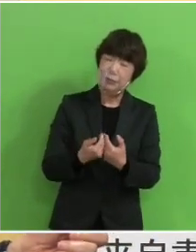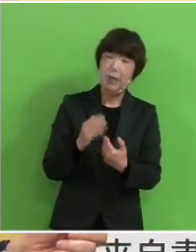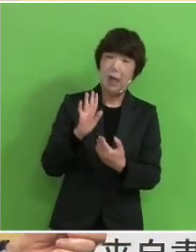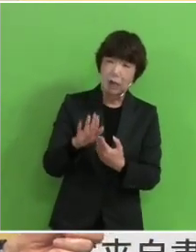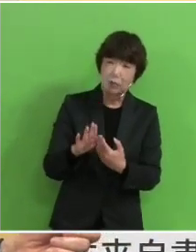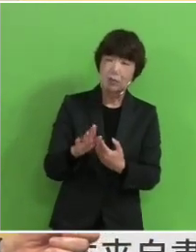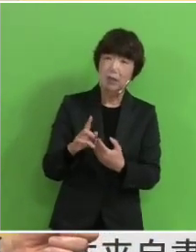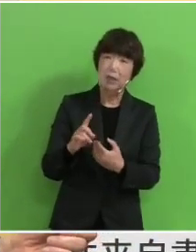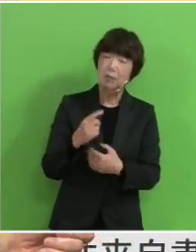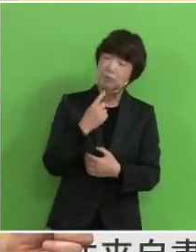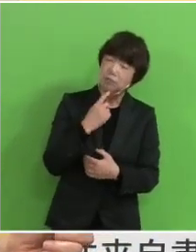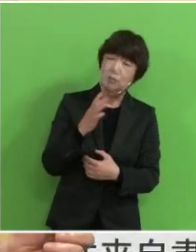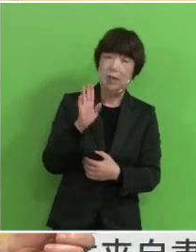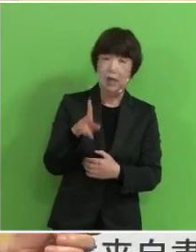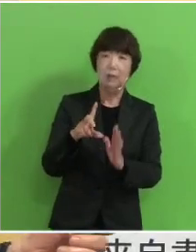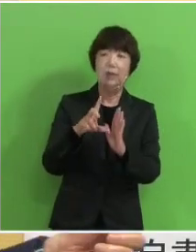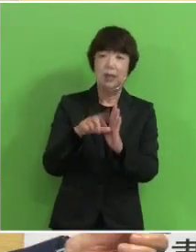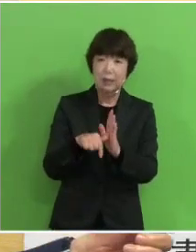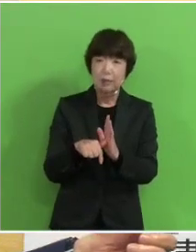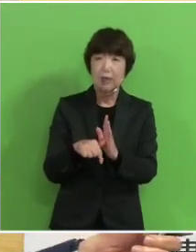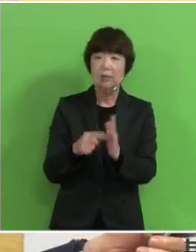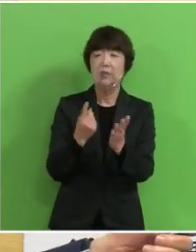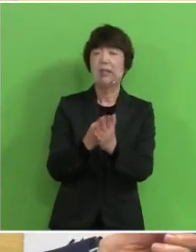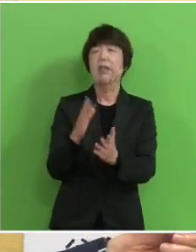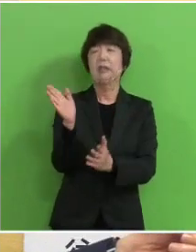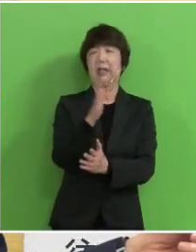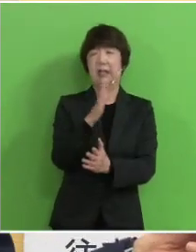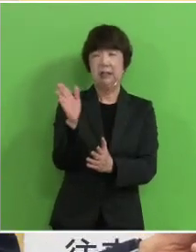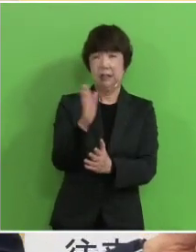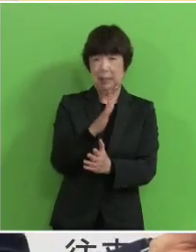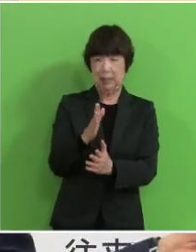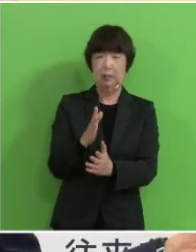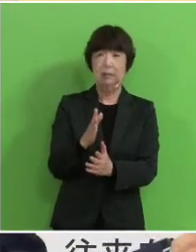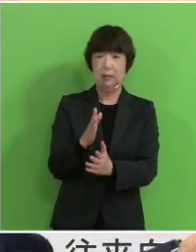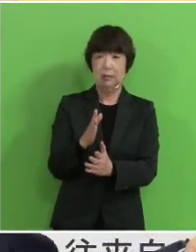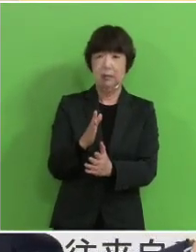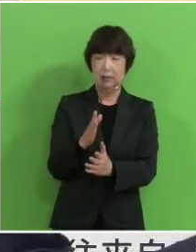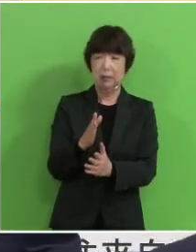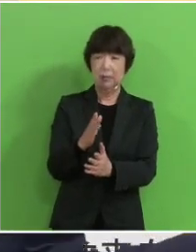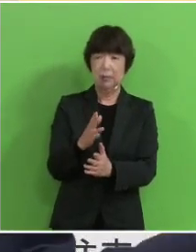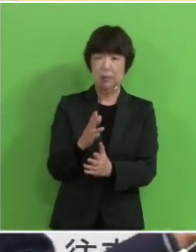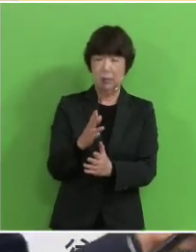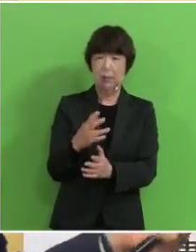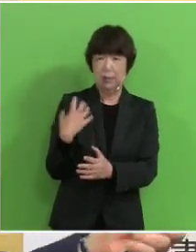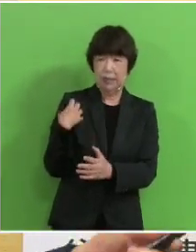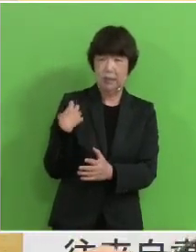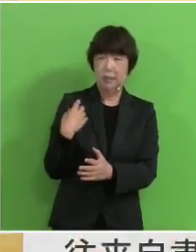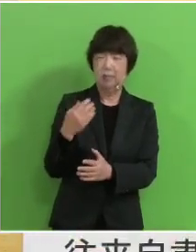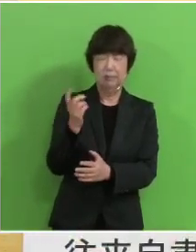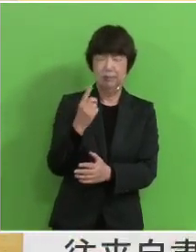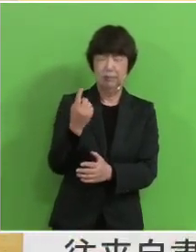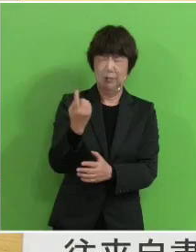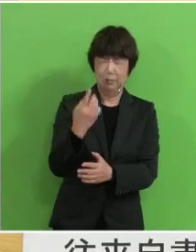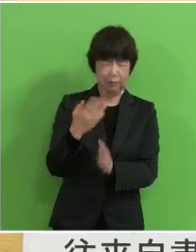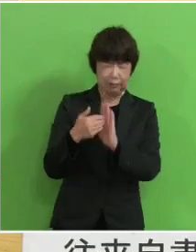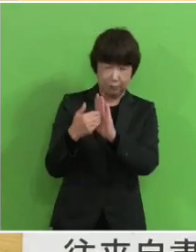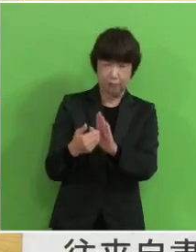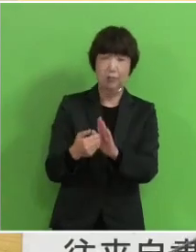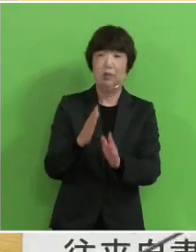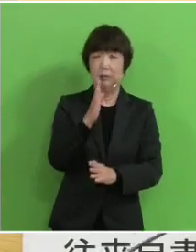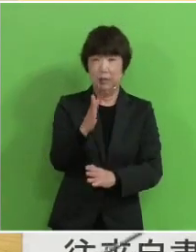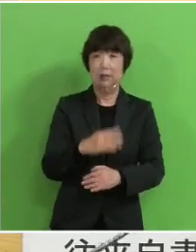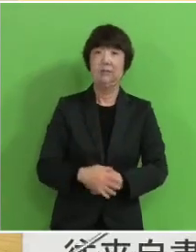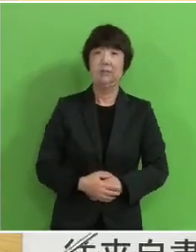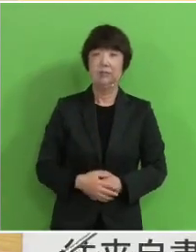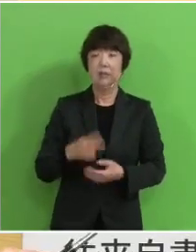はあるいは感染リスクの高いことあった場合は参加しないそして感じの方がさせないようを呼びかけてくださいそれから